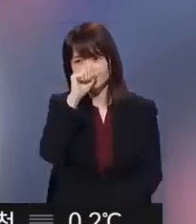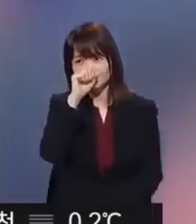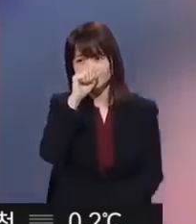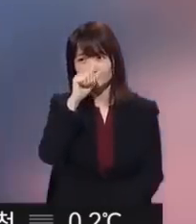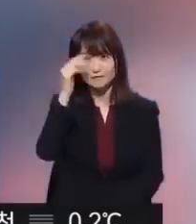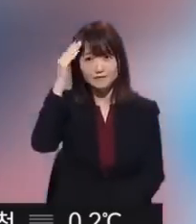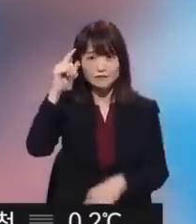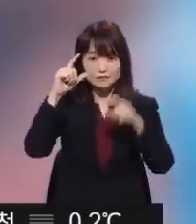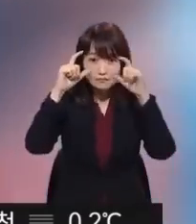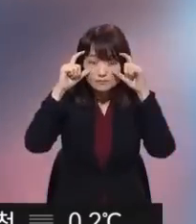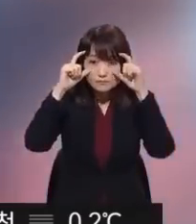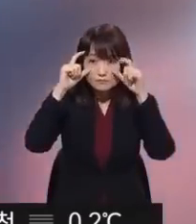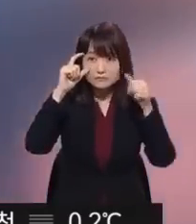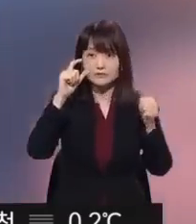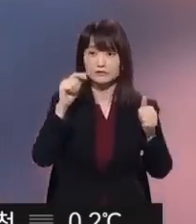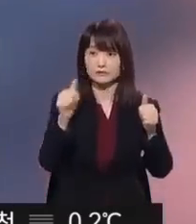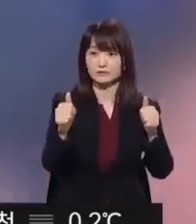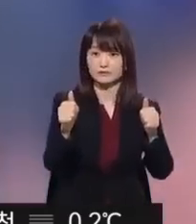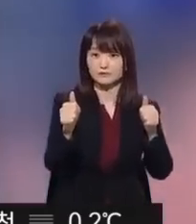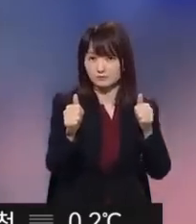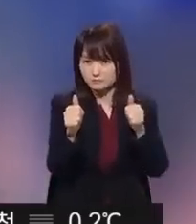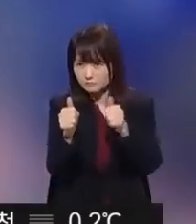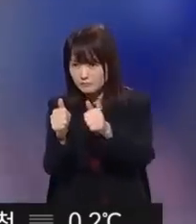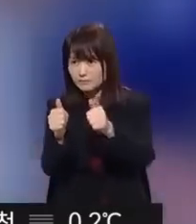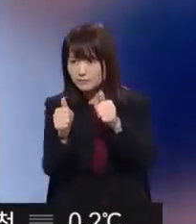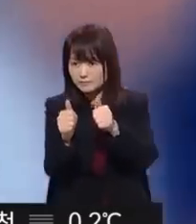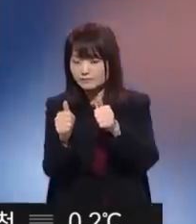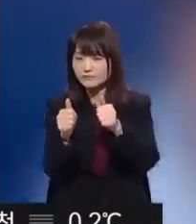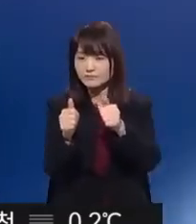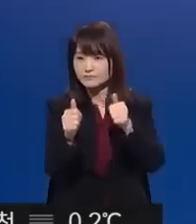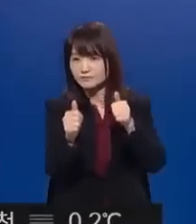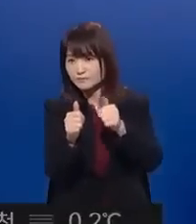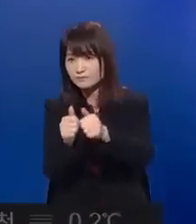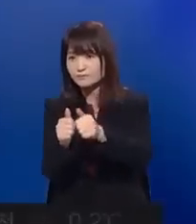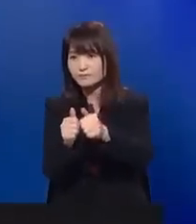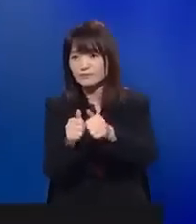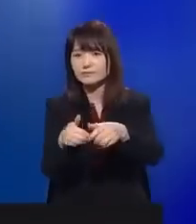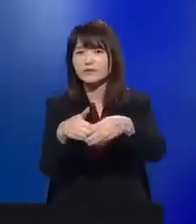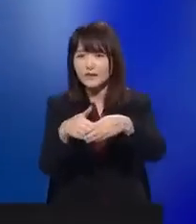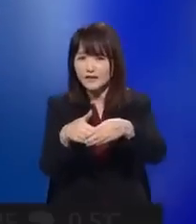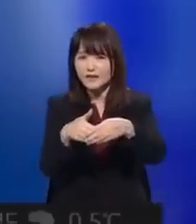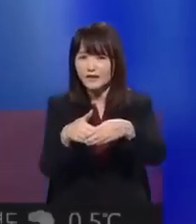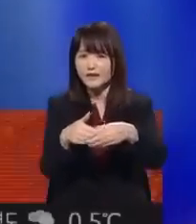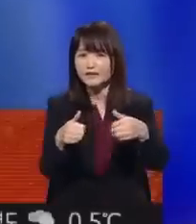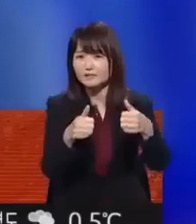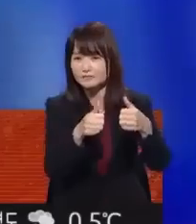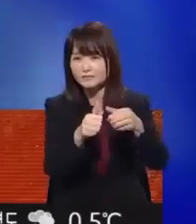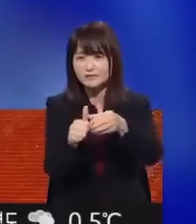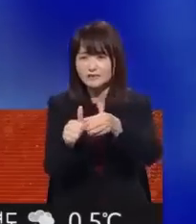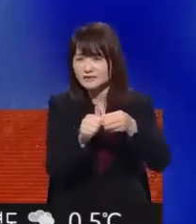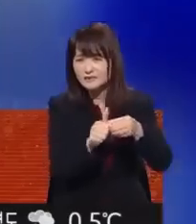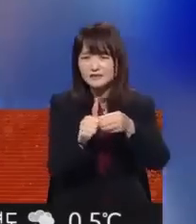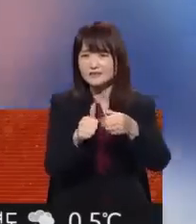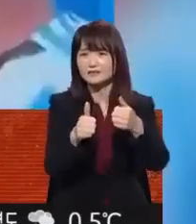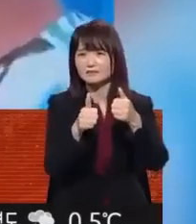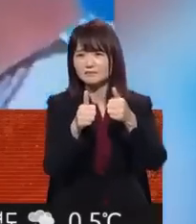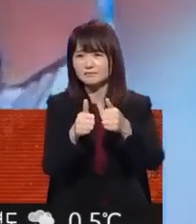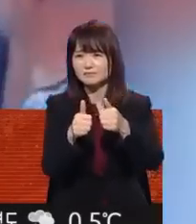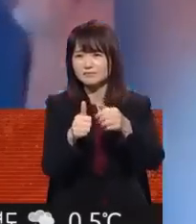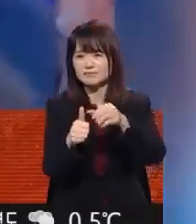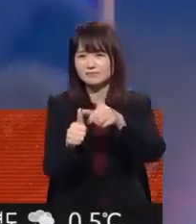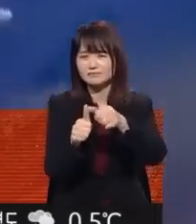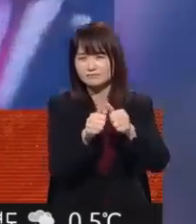이 선글라스 낀 남성이 계속해서 메시한테 아는 척을 해요. 오, 막 악수 했잖아요. 악수했는데 잡아 당겨. 아, 메시 팔을 놔두지 않는